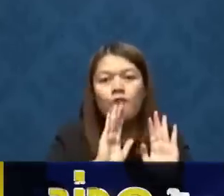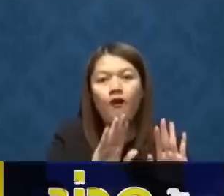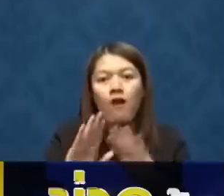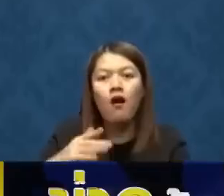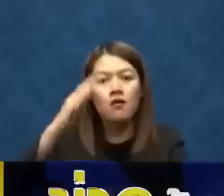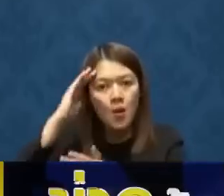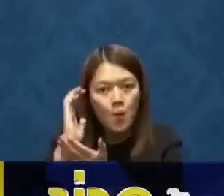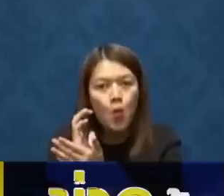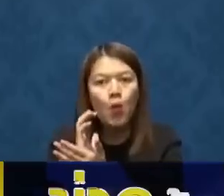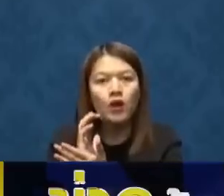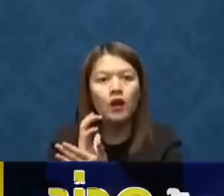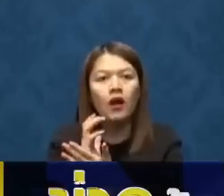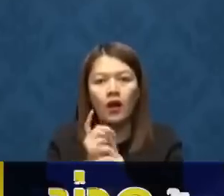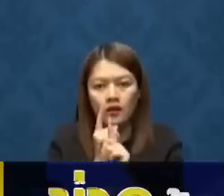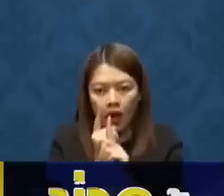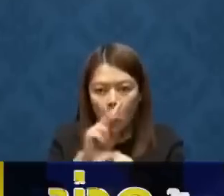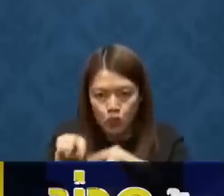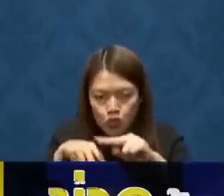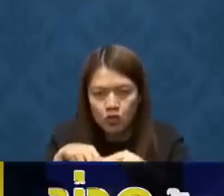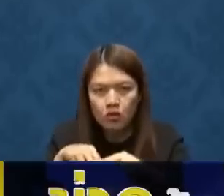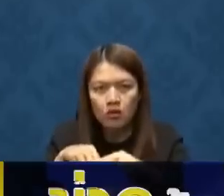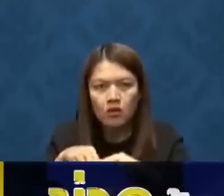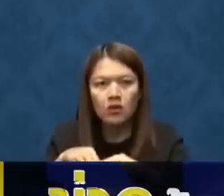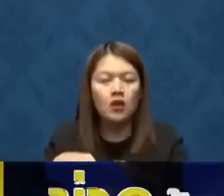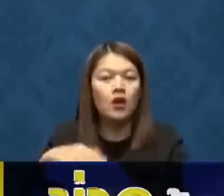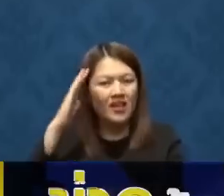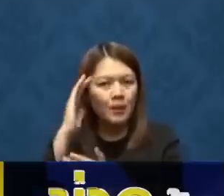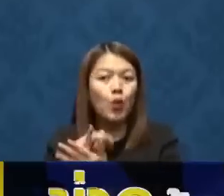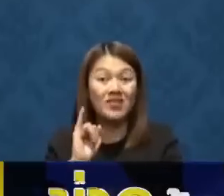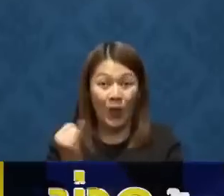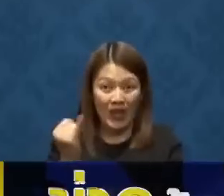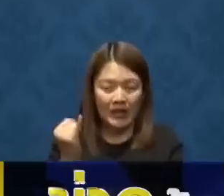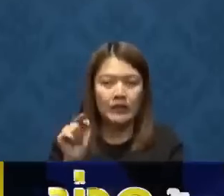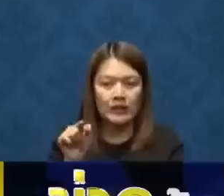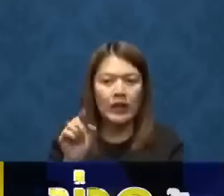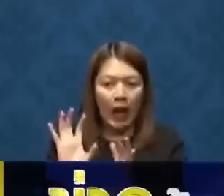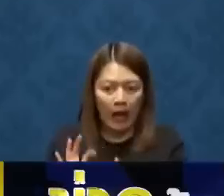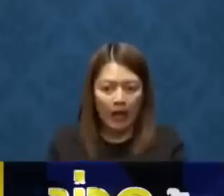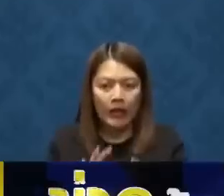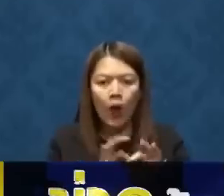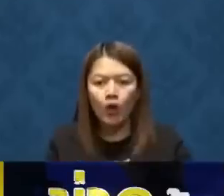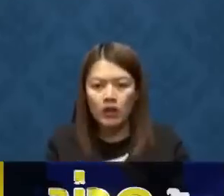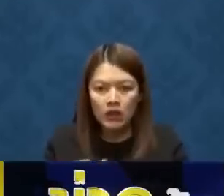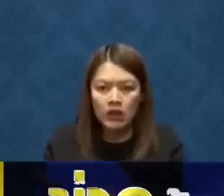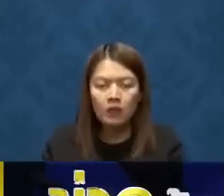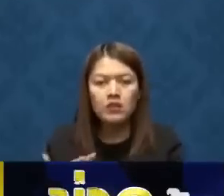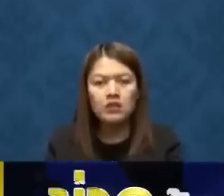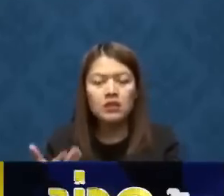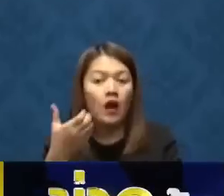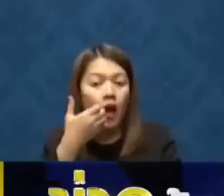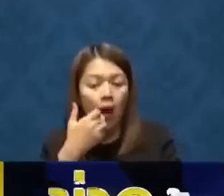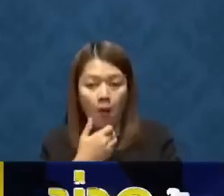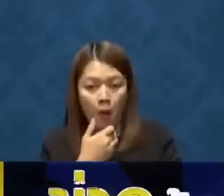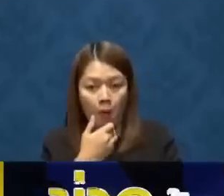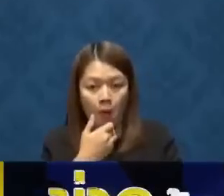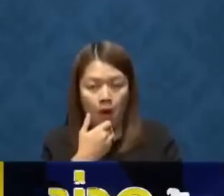ได้ยื้อมีบริษัทนายทุนเข้ามาเกี่ยวข้องอันนี้คุณจิรายุระบุนะเรื่องการซื้อวิทยุสื่อสารที่ถ่ายรูปได้